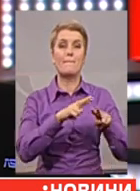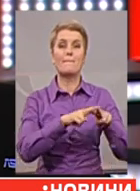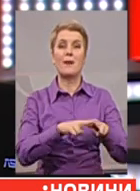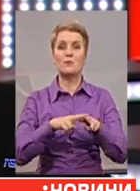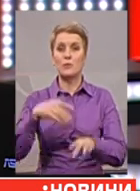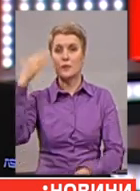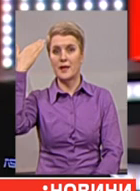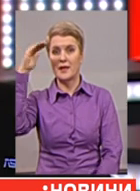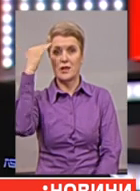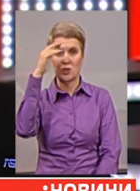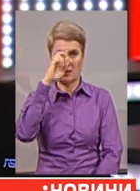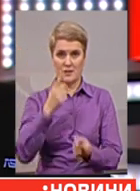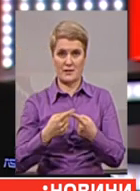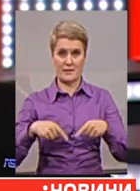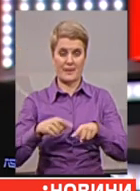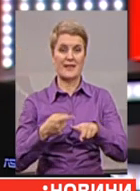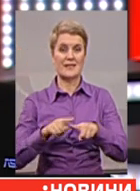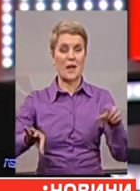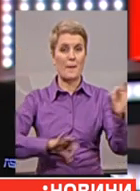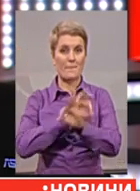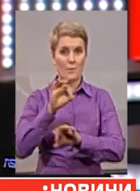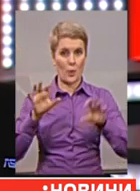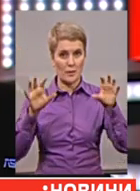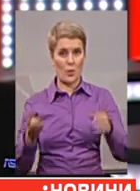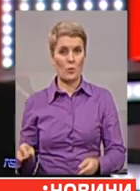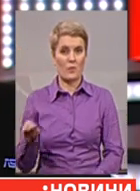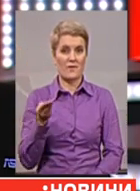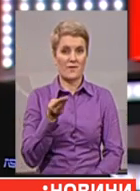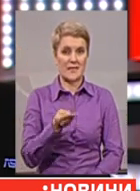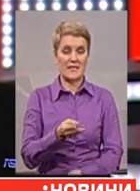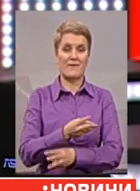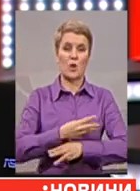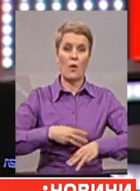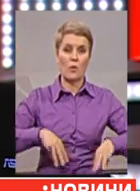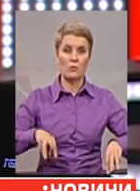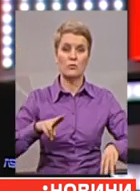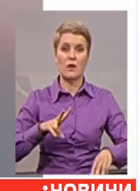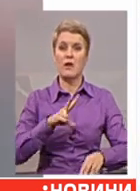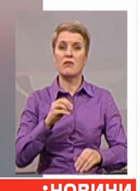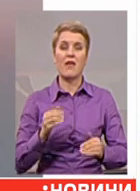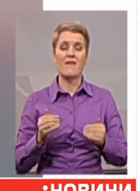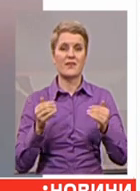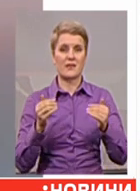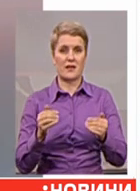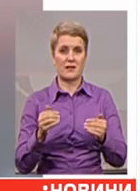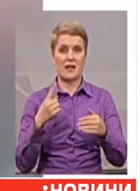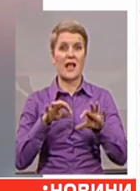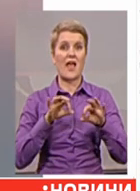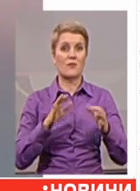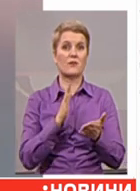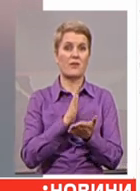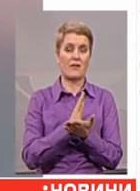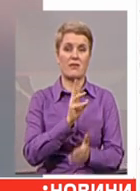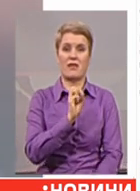Порошенко вніс до Верховної Ради як невідкладний. Інформація про це вже є на сайті парламенту, однак самого тексту і супровідних документів ще